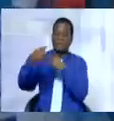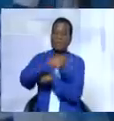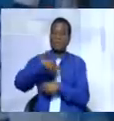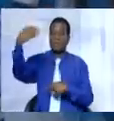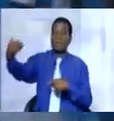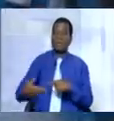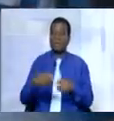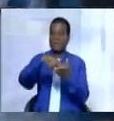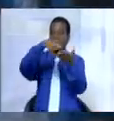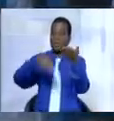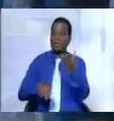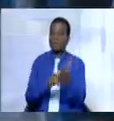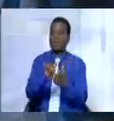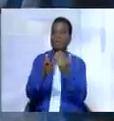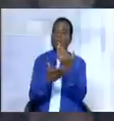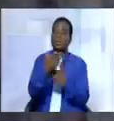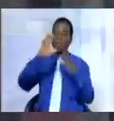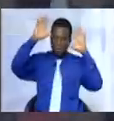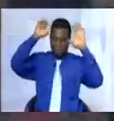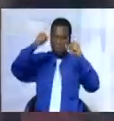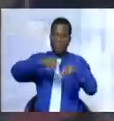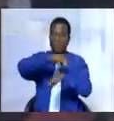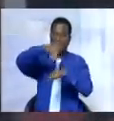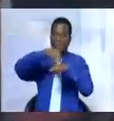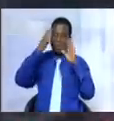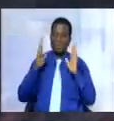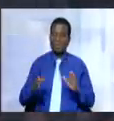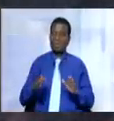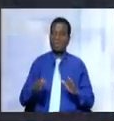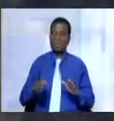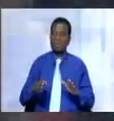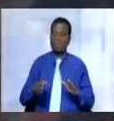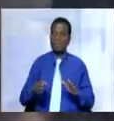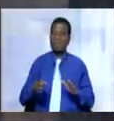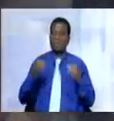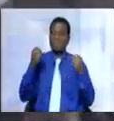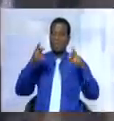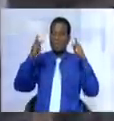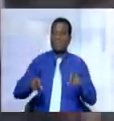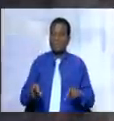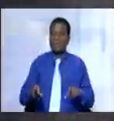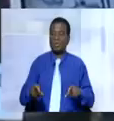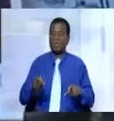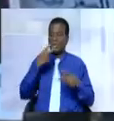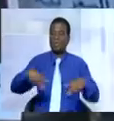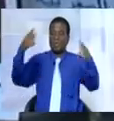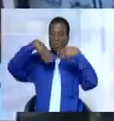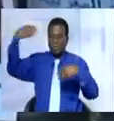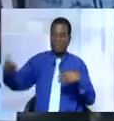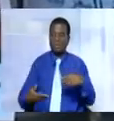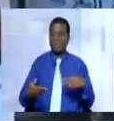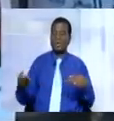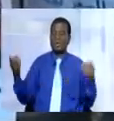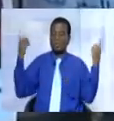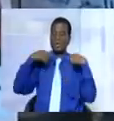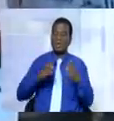sa descente d'avion par le président Ibrahim Boubacar Keïta. Ambiance de fête, bain de foule, ferveur populaire lors de la traversée